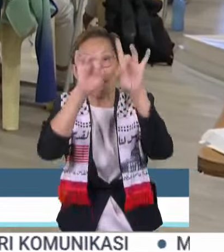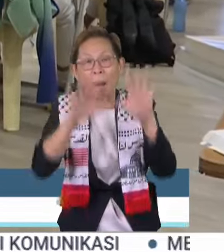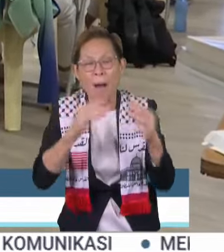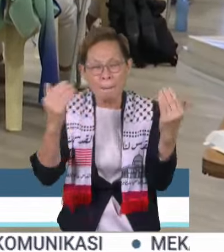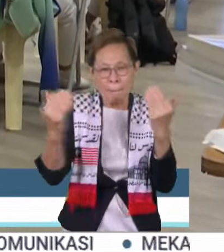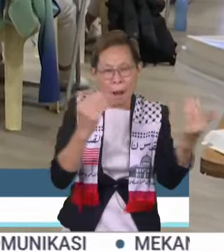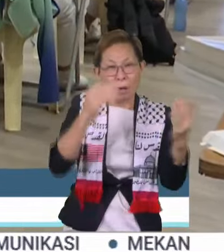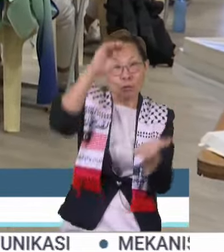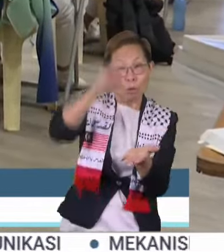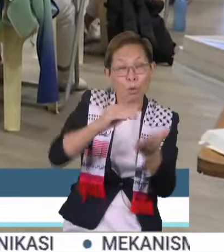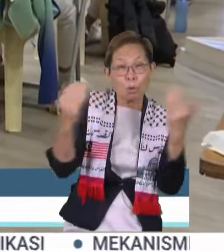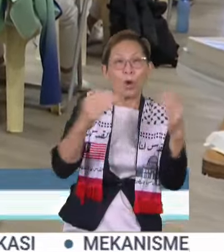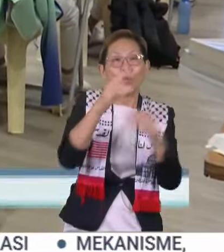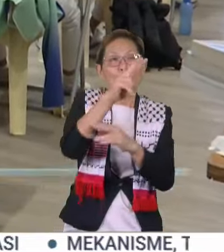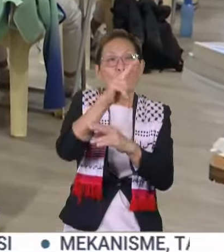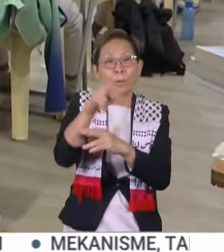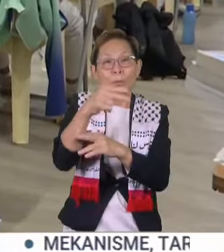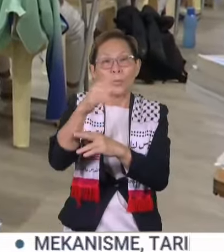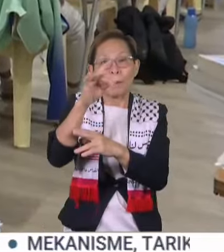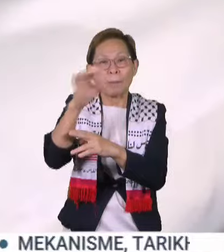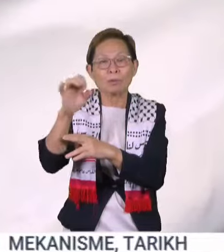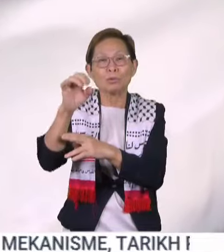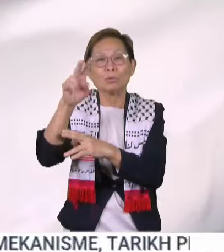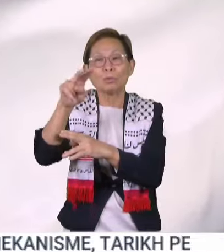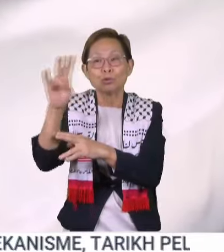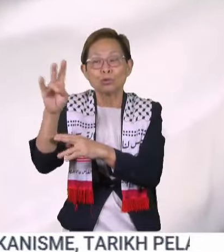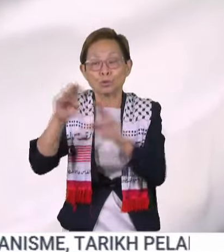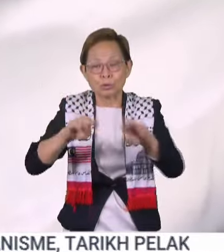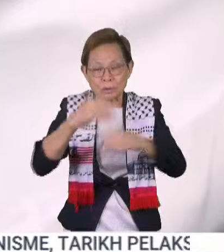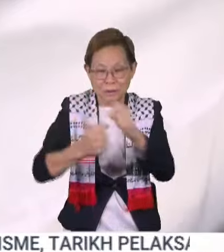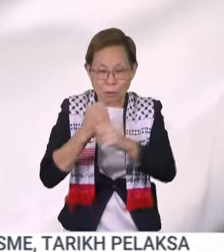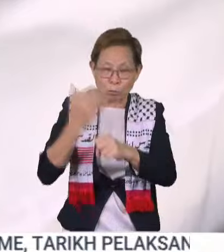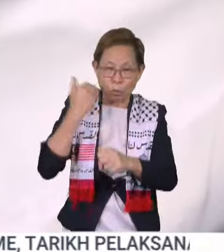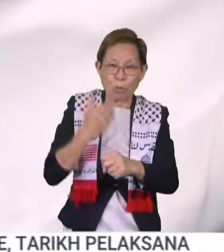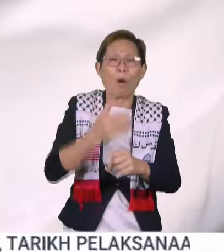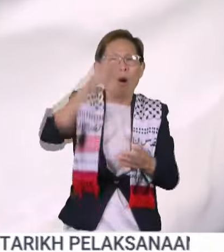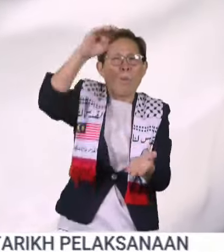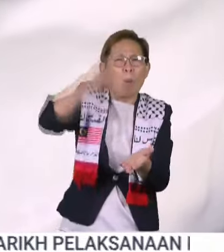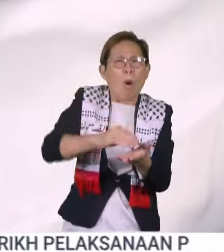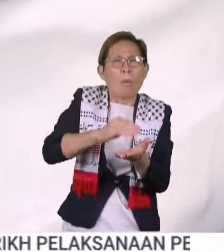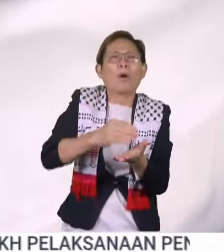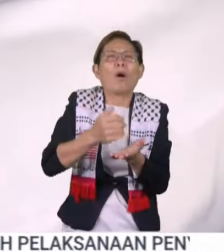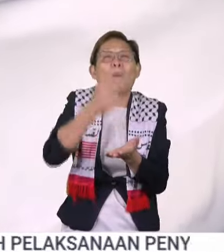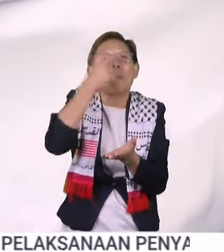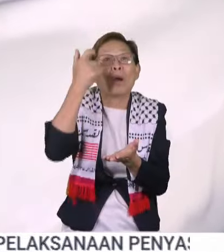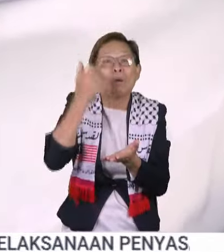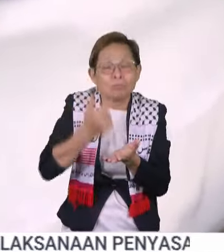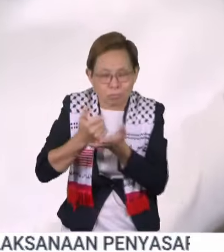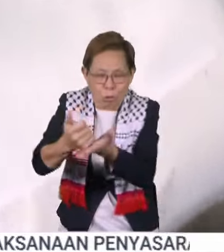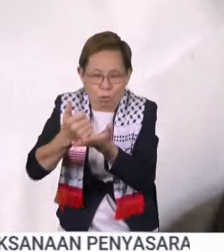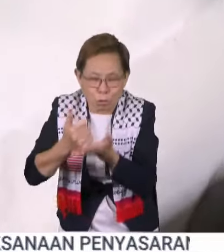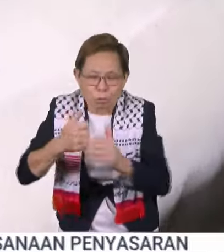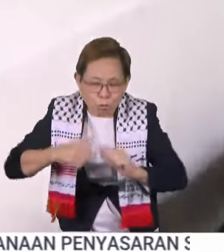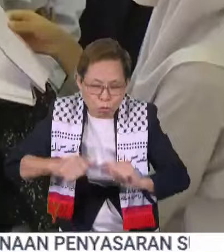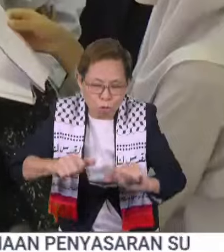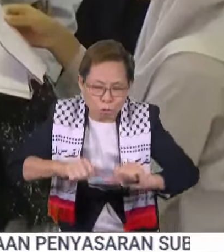berbanding 2,387 orang tahun sebelumnya. Penurunan didorong langkah intervensi yang dilaksana secara